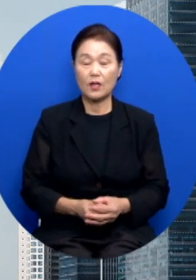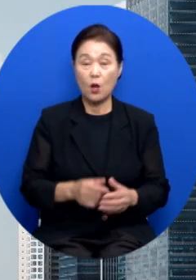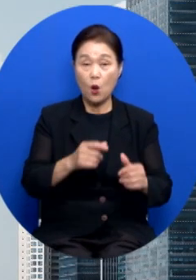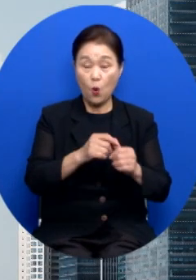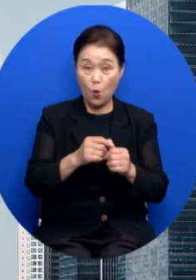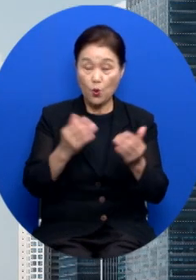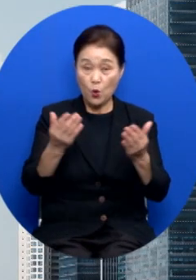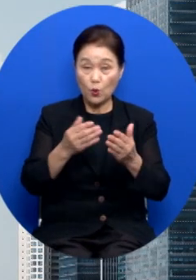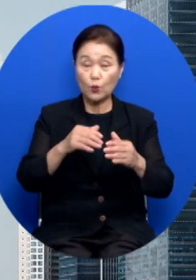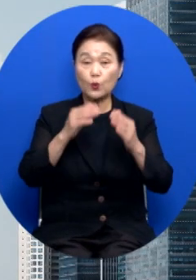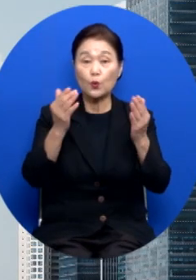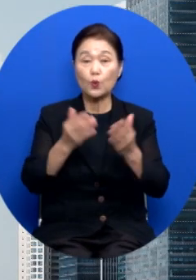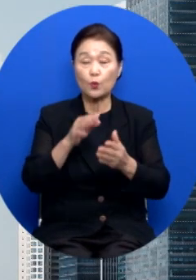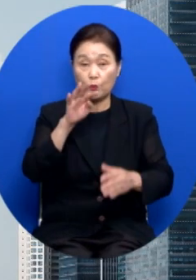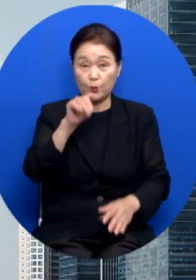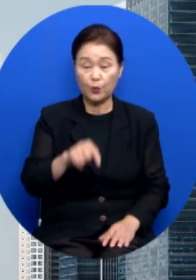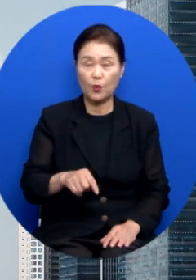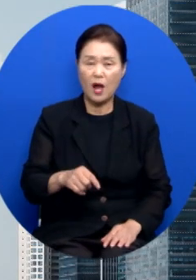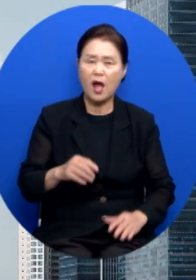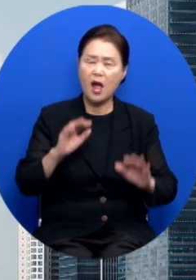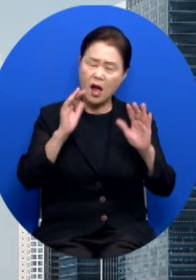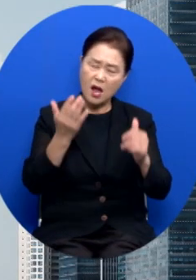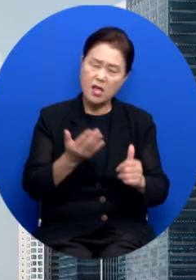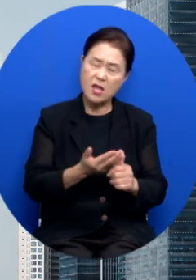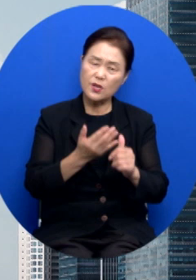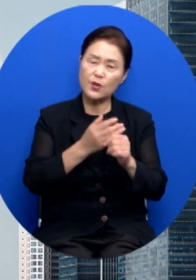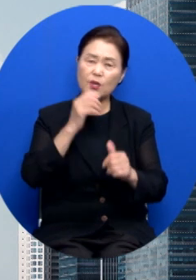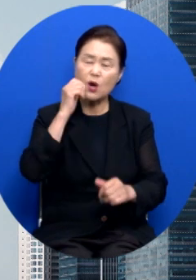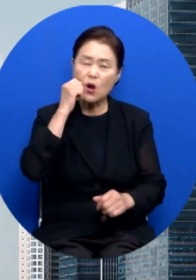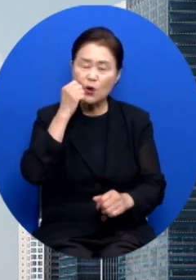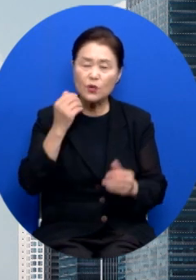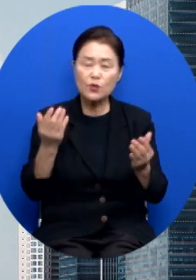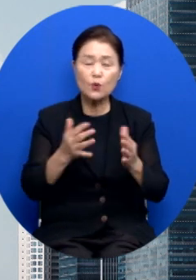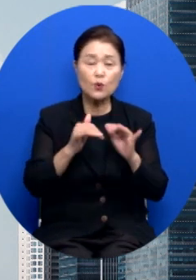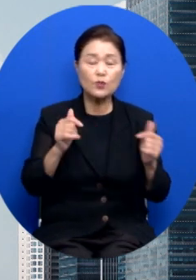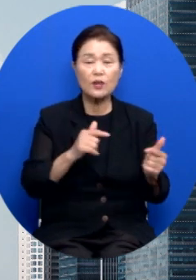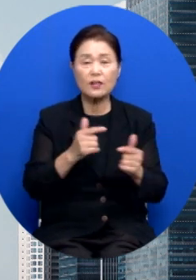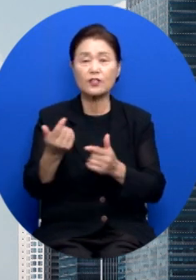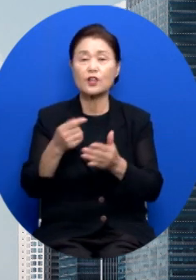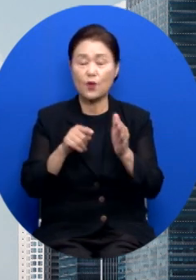고용노동부가 육아휴직 활용이 어려웠던 소규모 기업 근로자들을